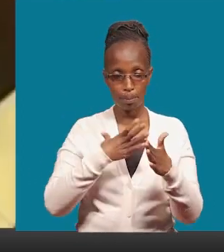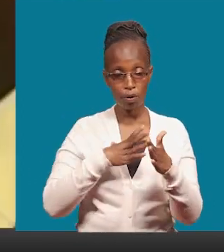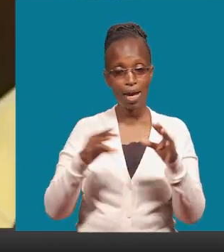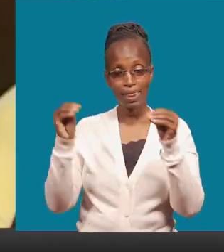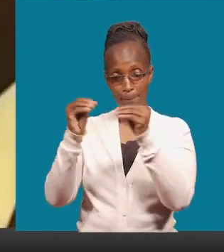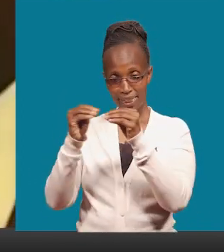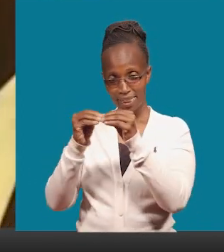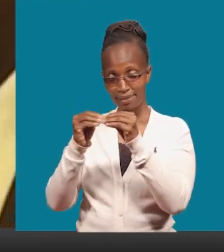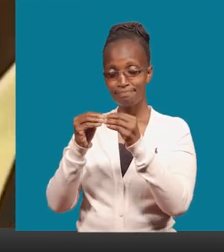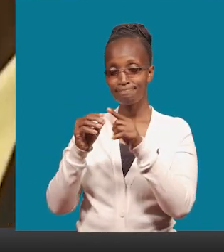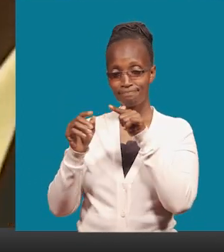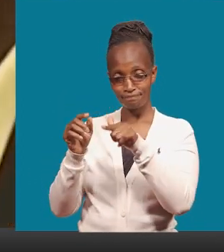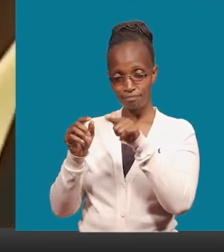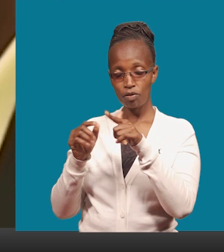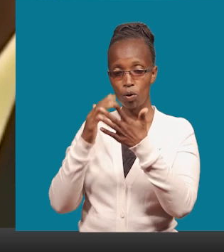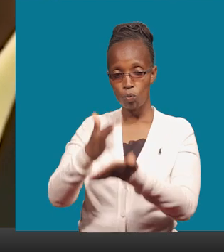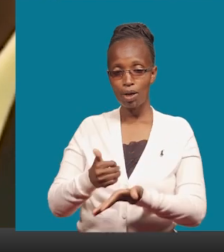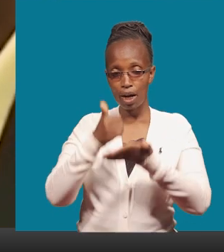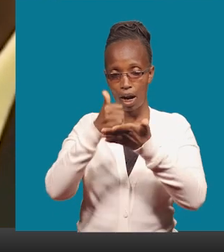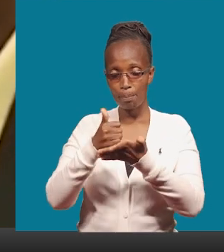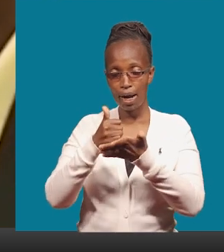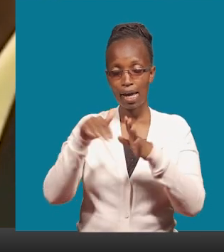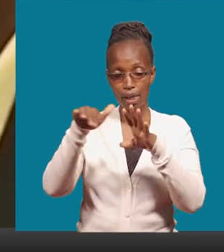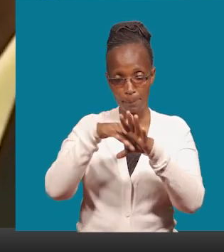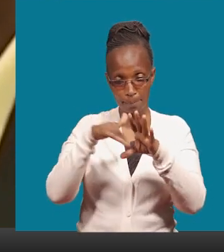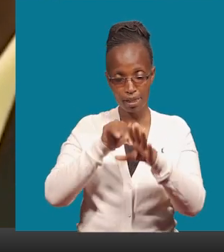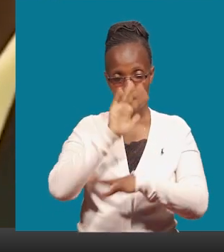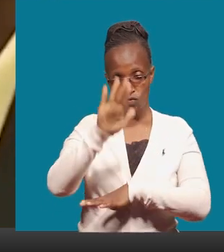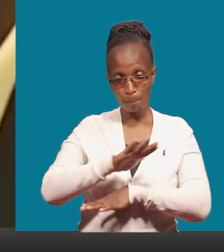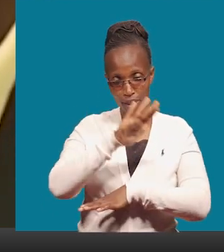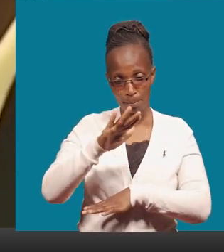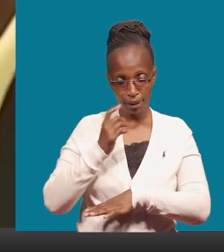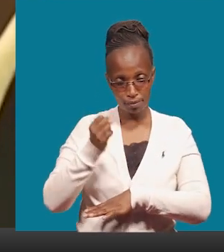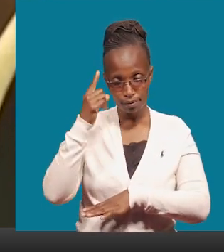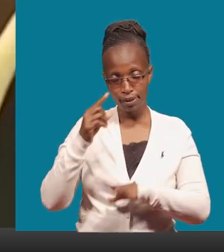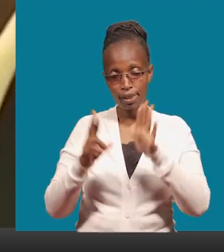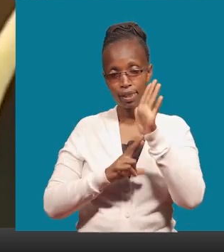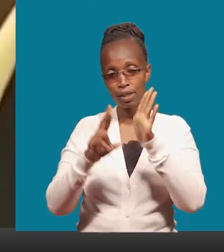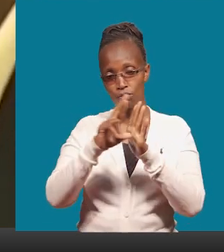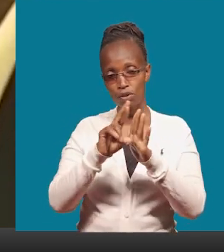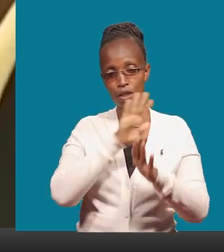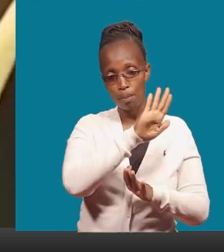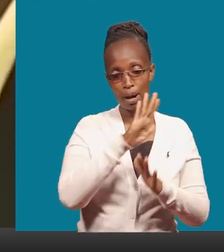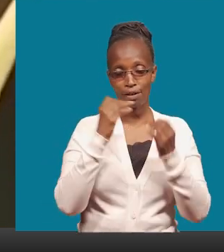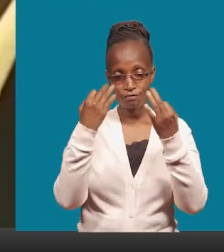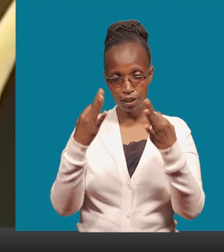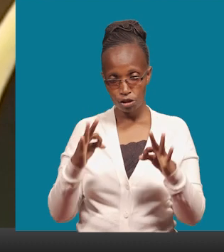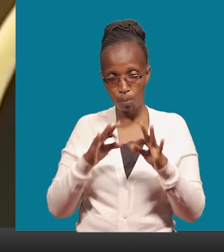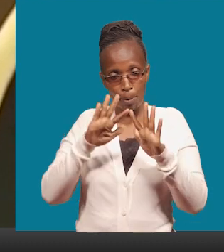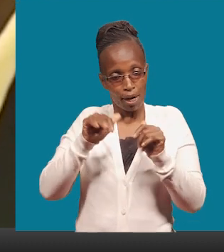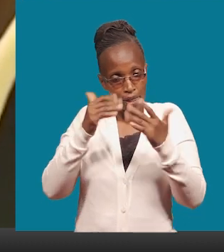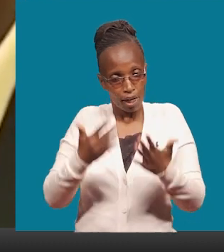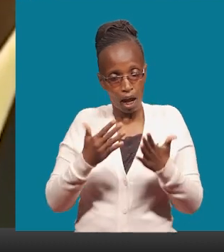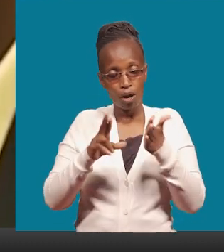wa wanawake. Mkutano huu aidha utawasaidia wabunge kuelewa sheria za bunge, uhuru